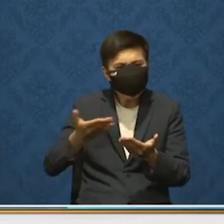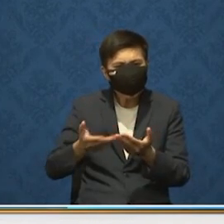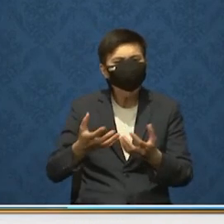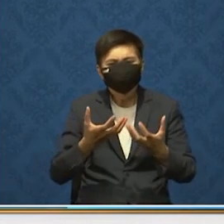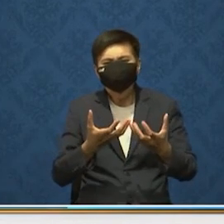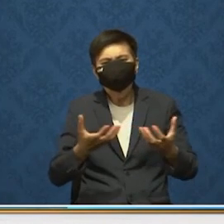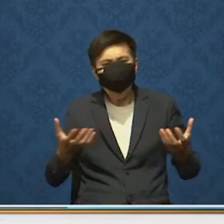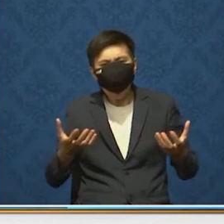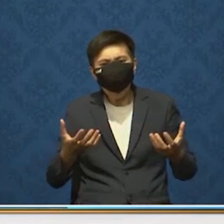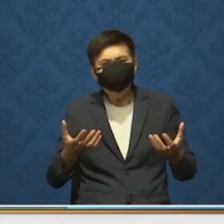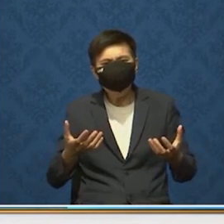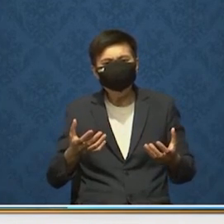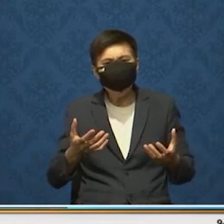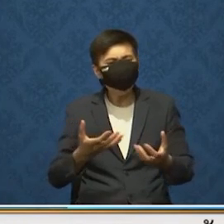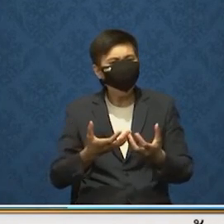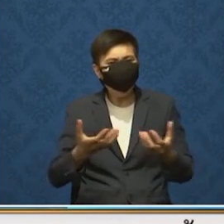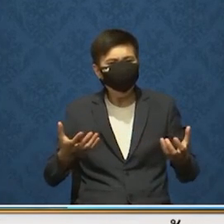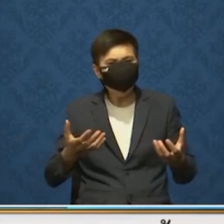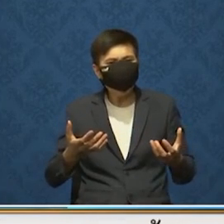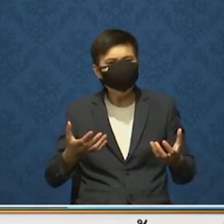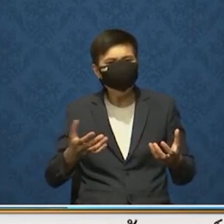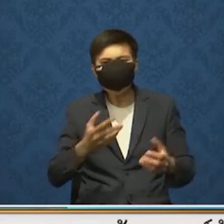่ไปครับถ้หารนี่